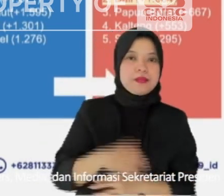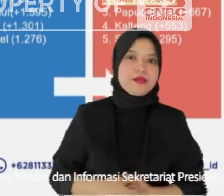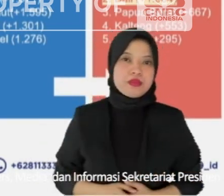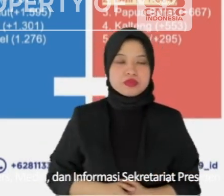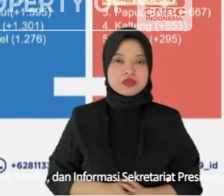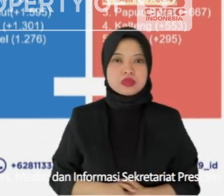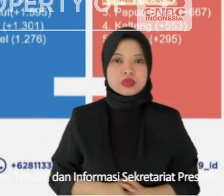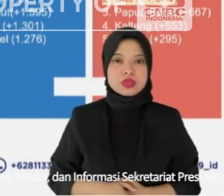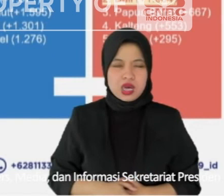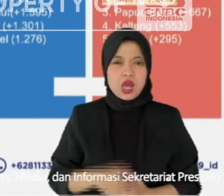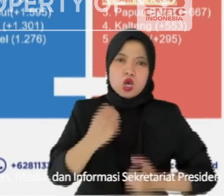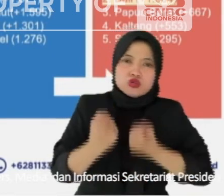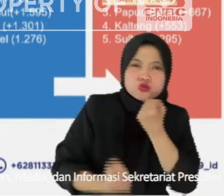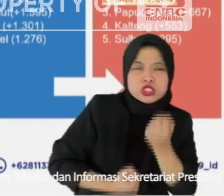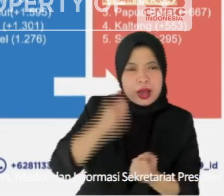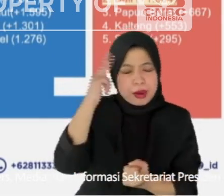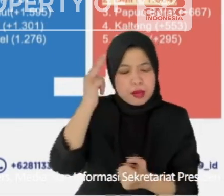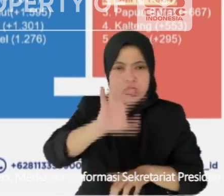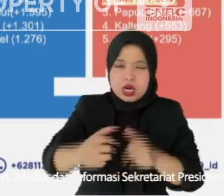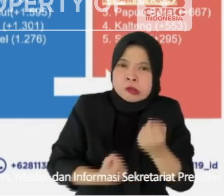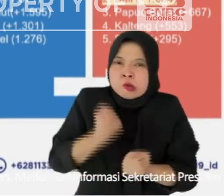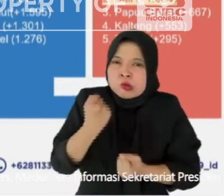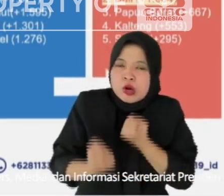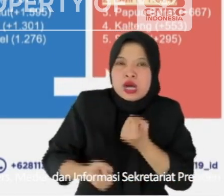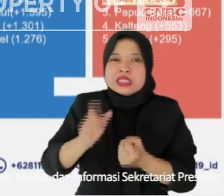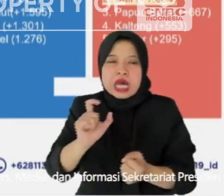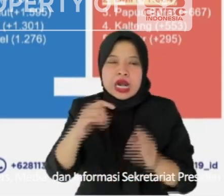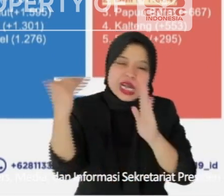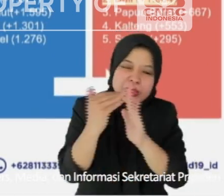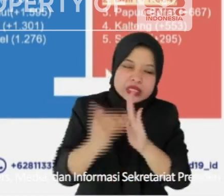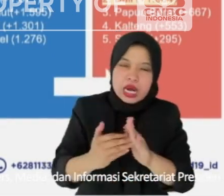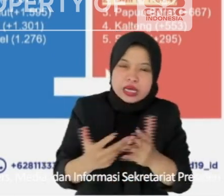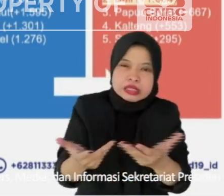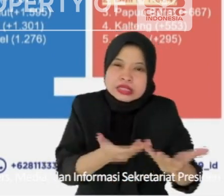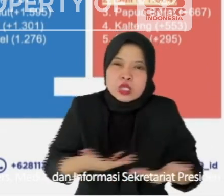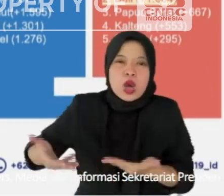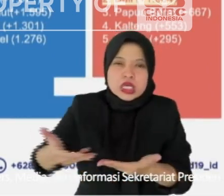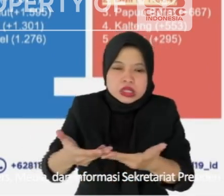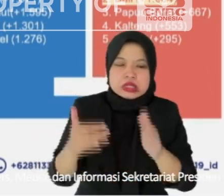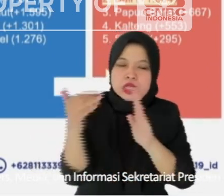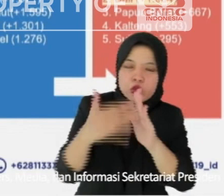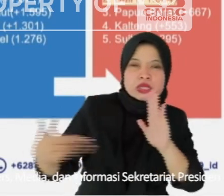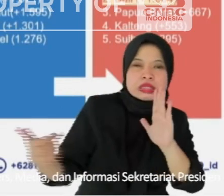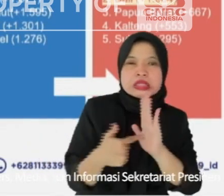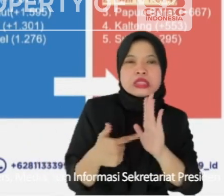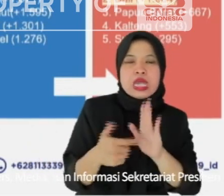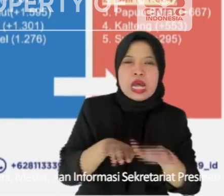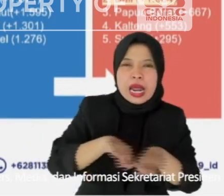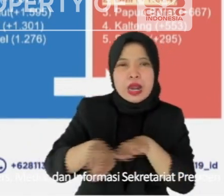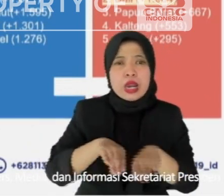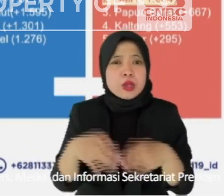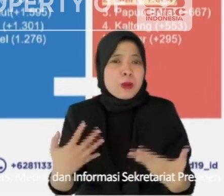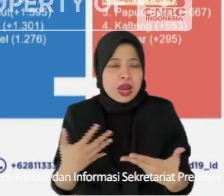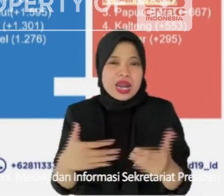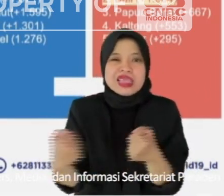diperlukan pula usaha lebih dari pemerintah daerah dalam perumusan kebijakan yang serasi dengan situasi kondisi dan